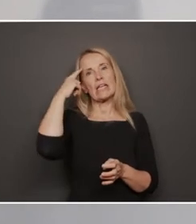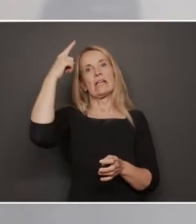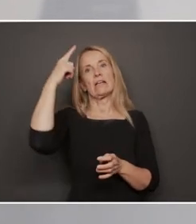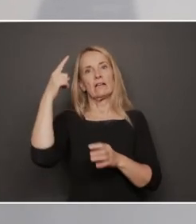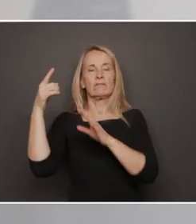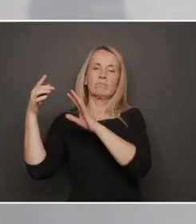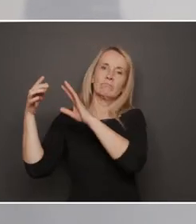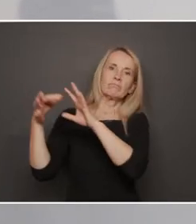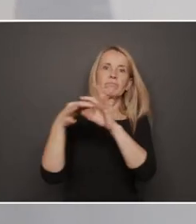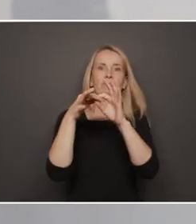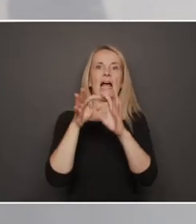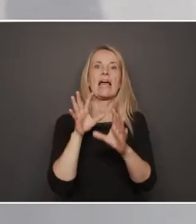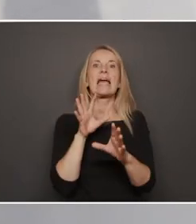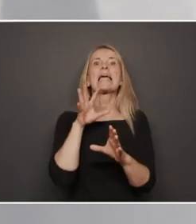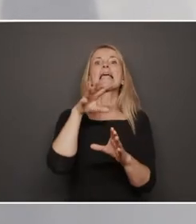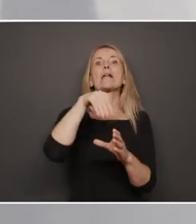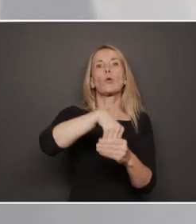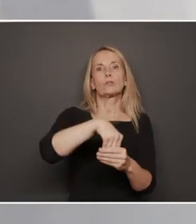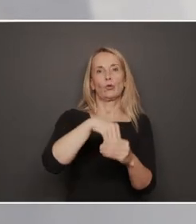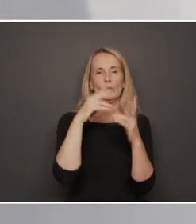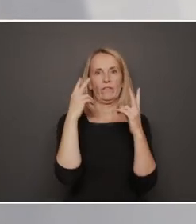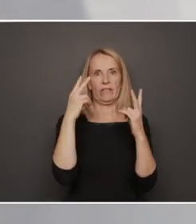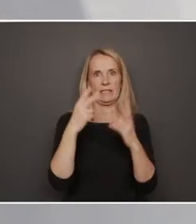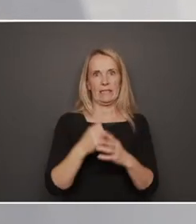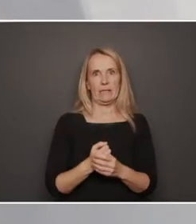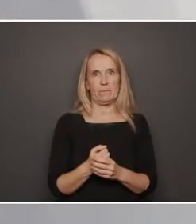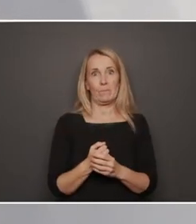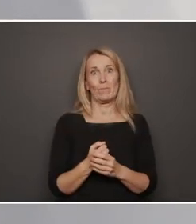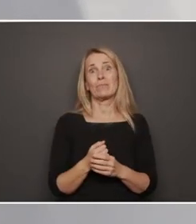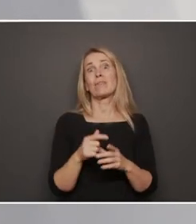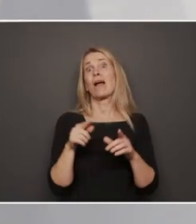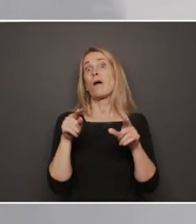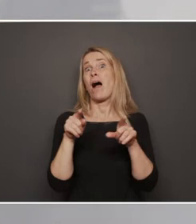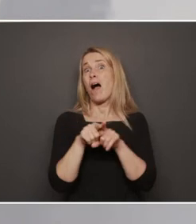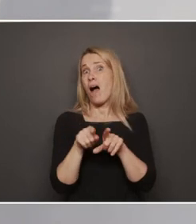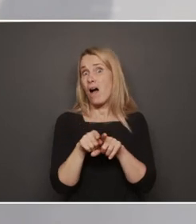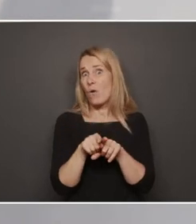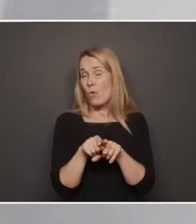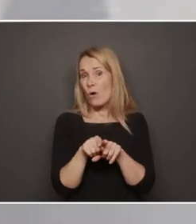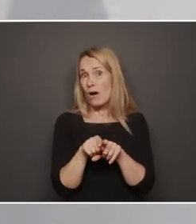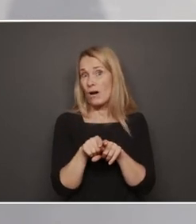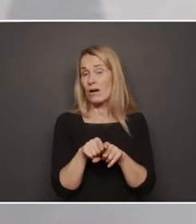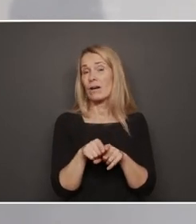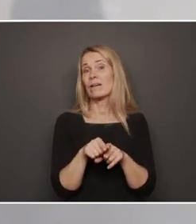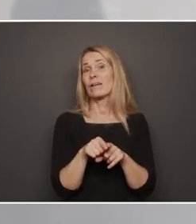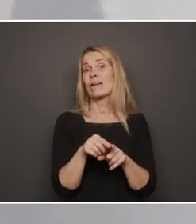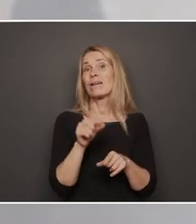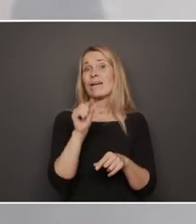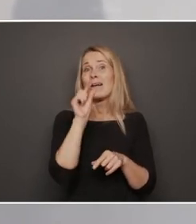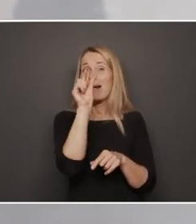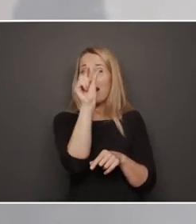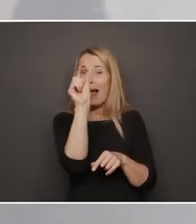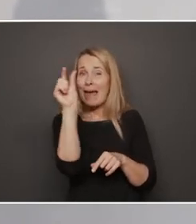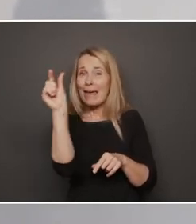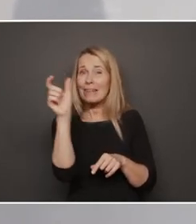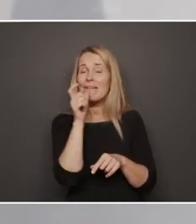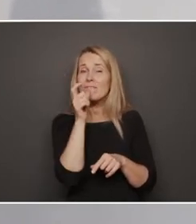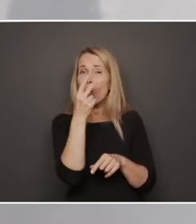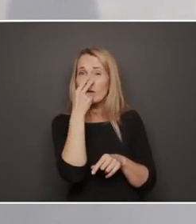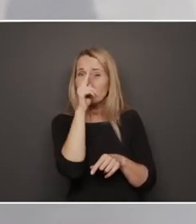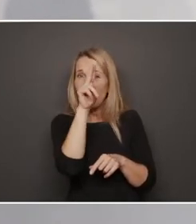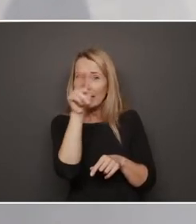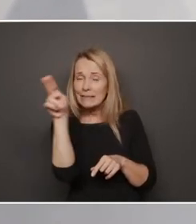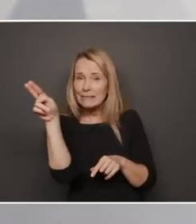Zusammenhang mit Inklusion wichtig sind. Aber wenn man so dieses Kleingedruckte